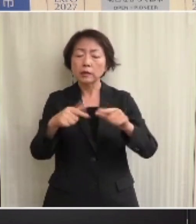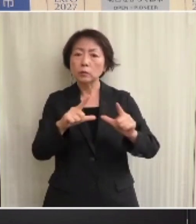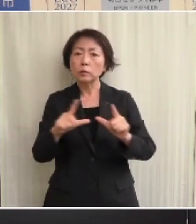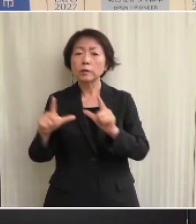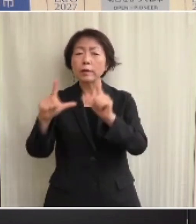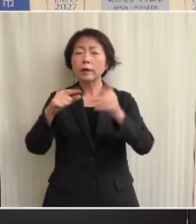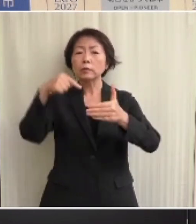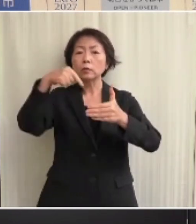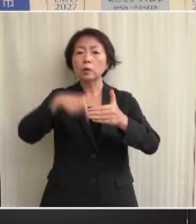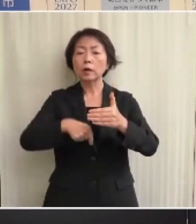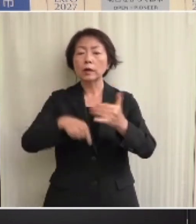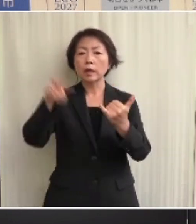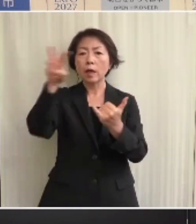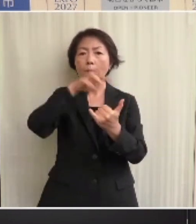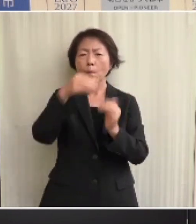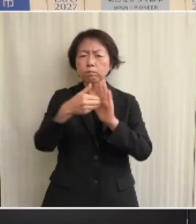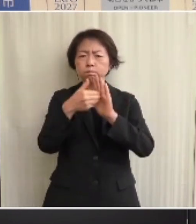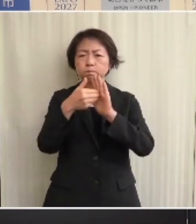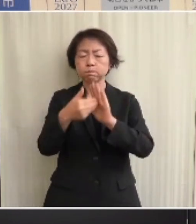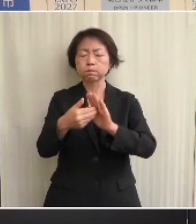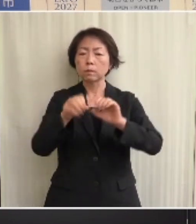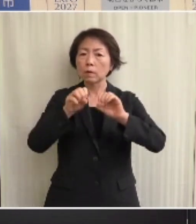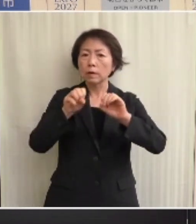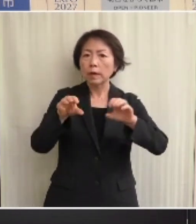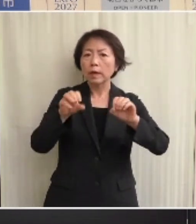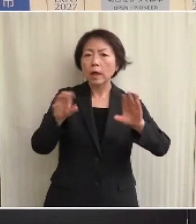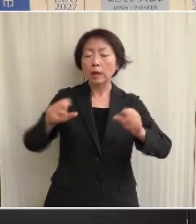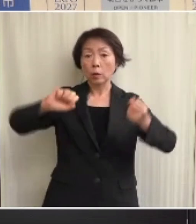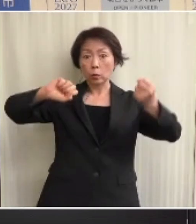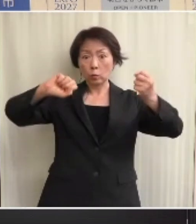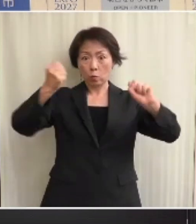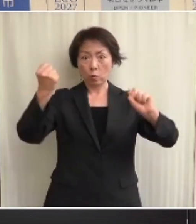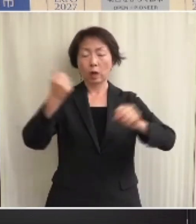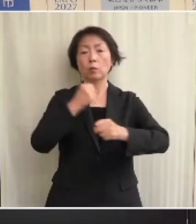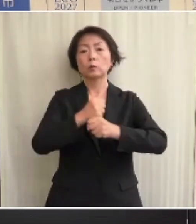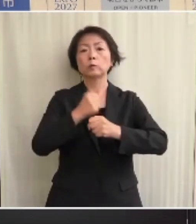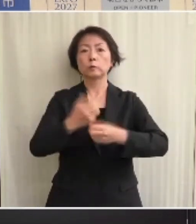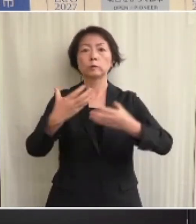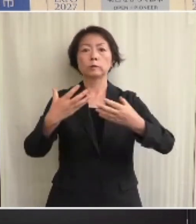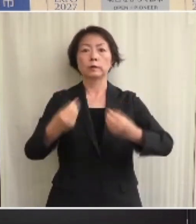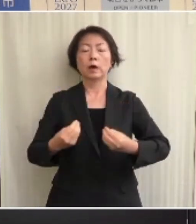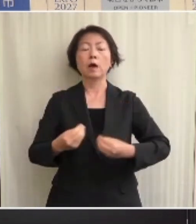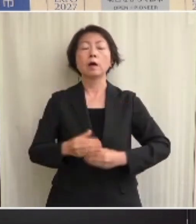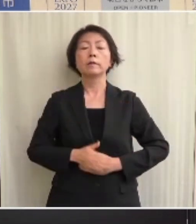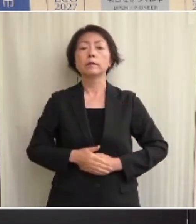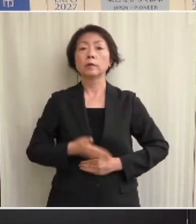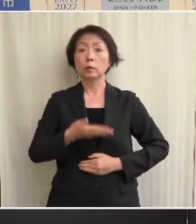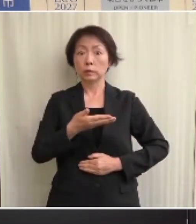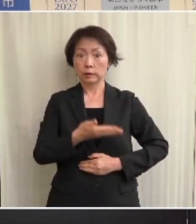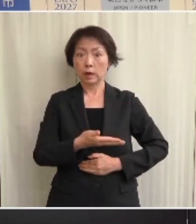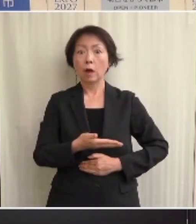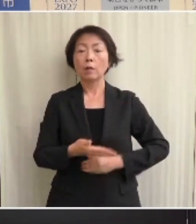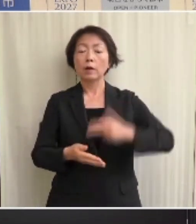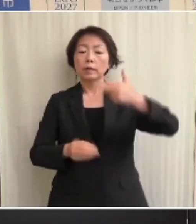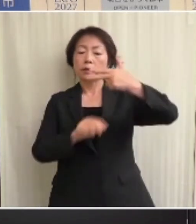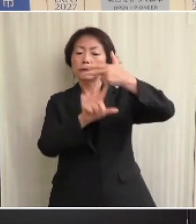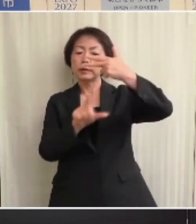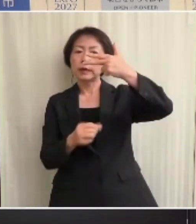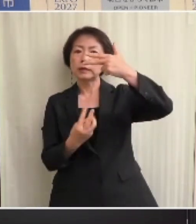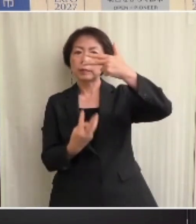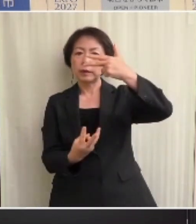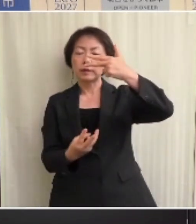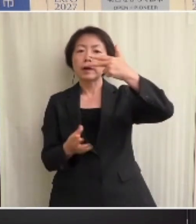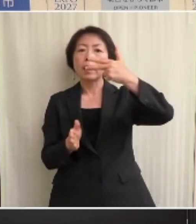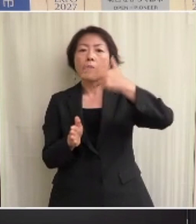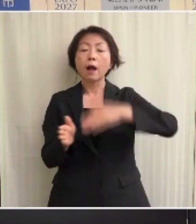における暴発掲載の動画も作成いたしまして、こちらはですね、7月3日